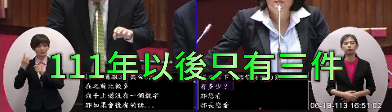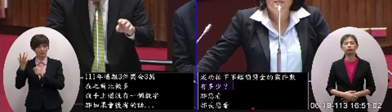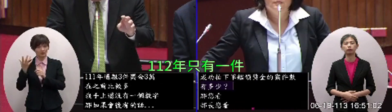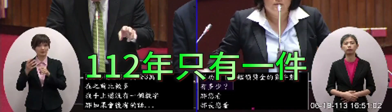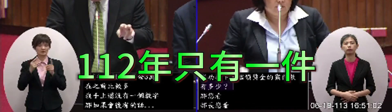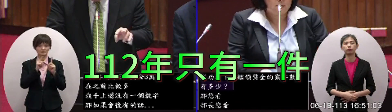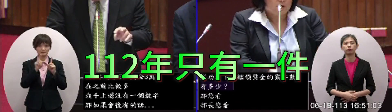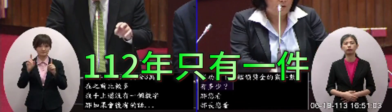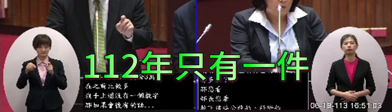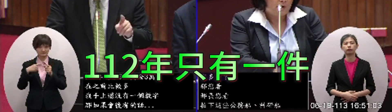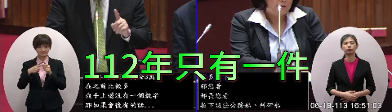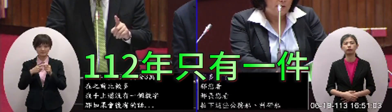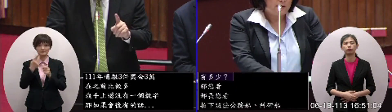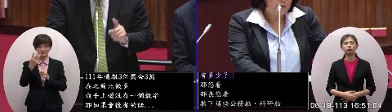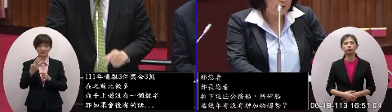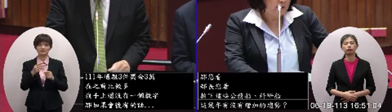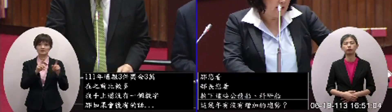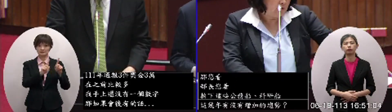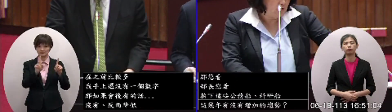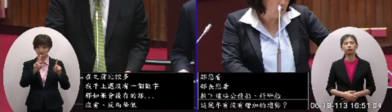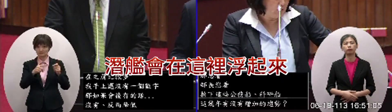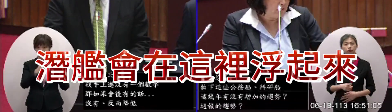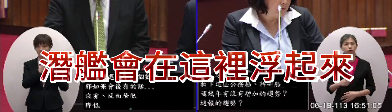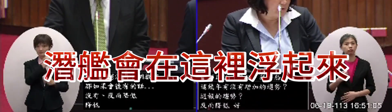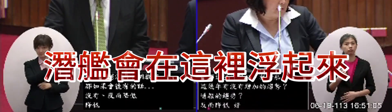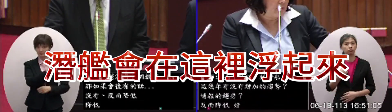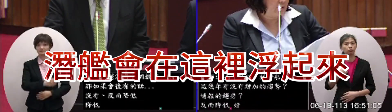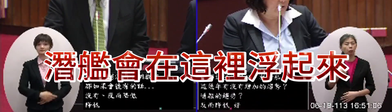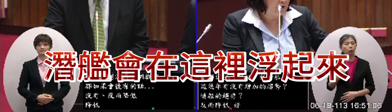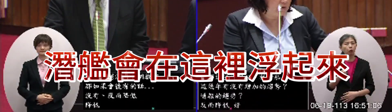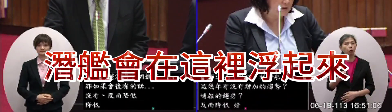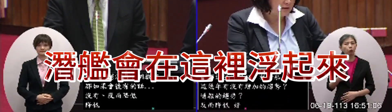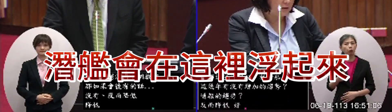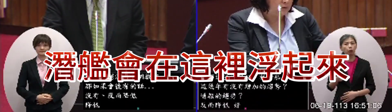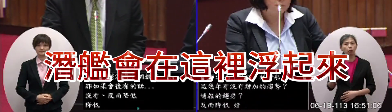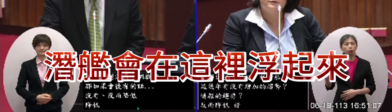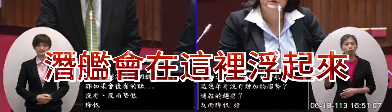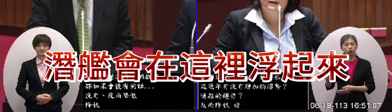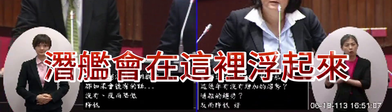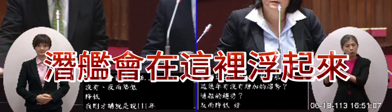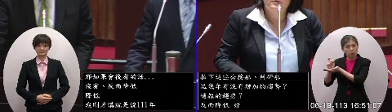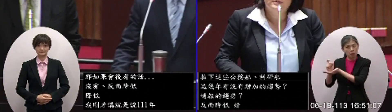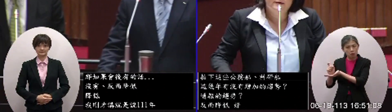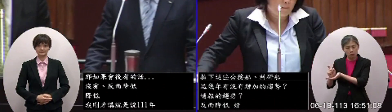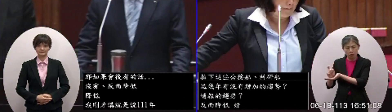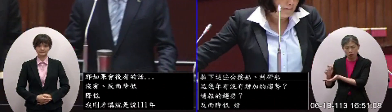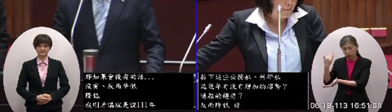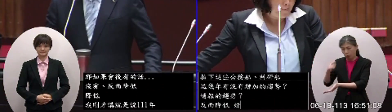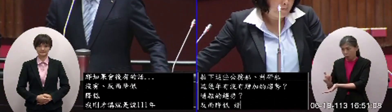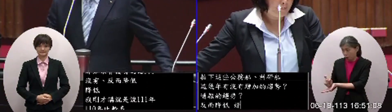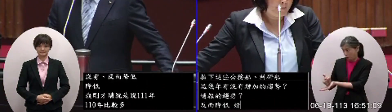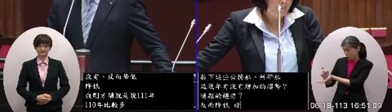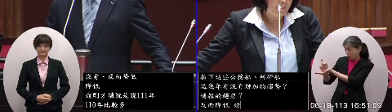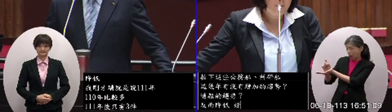3件，112年只有1件。 那院长，您了解说为什么这个前舰会在这里浮起来呢？院长。